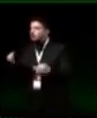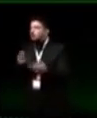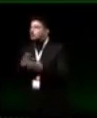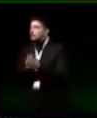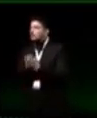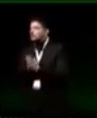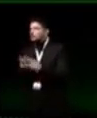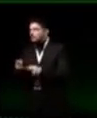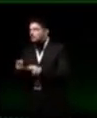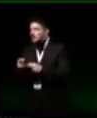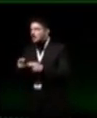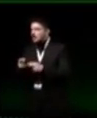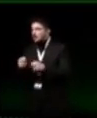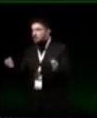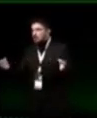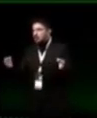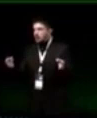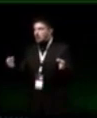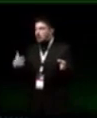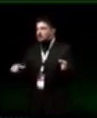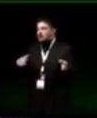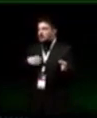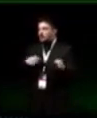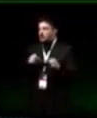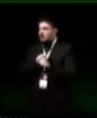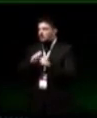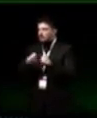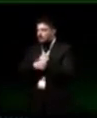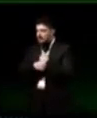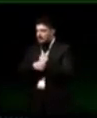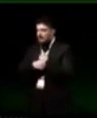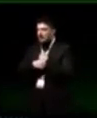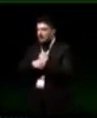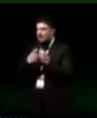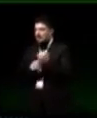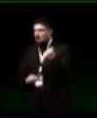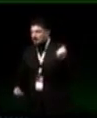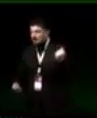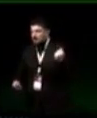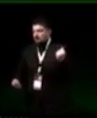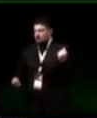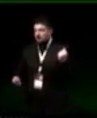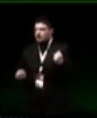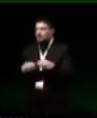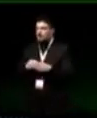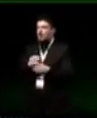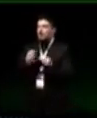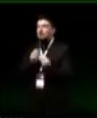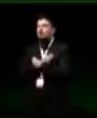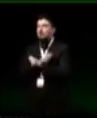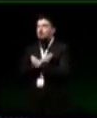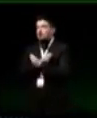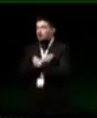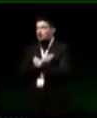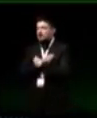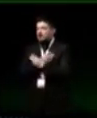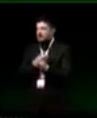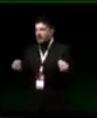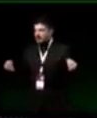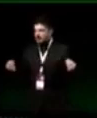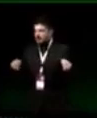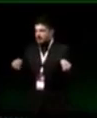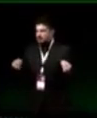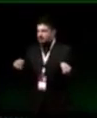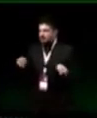vista economico, perché l'austerità ha fallito e ha creato più disoccupati di quante realtà abbia salvato. È una scelta di